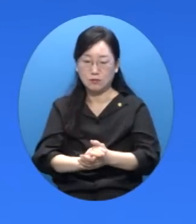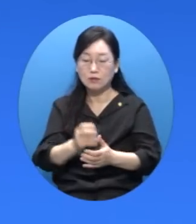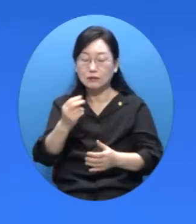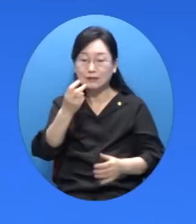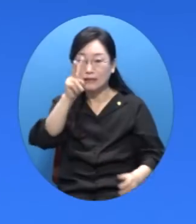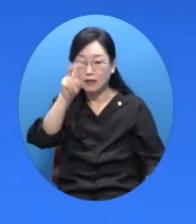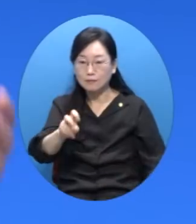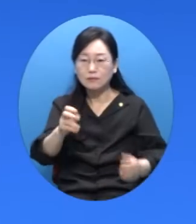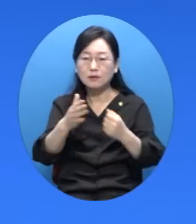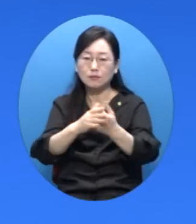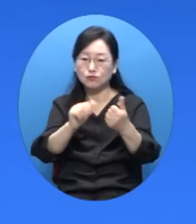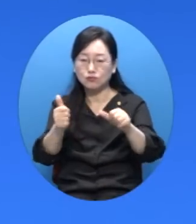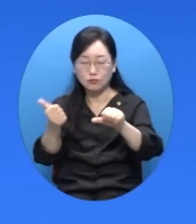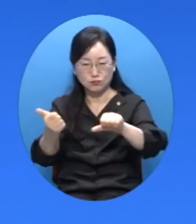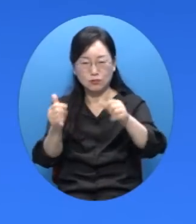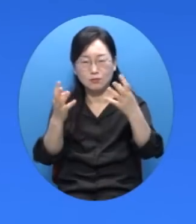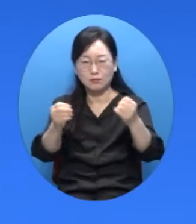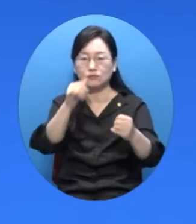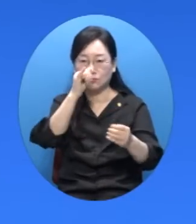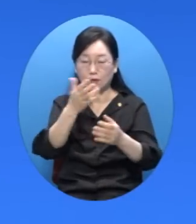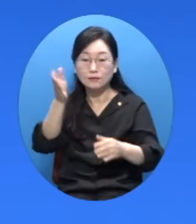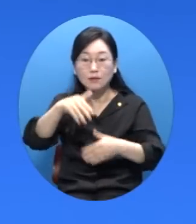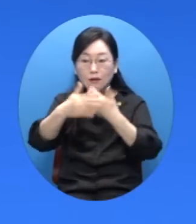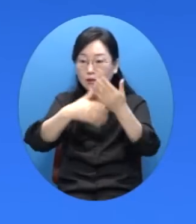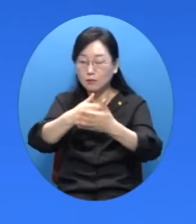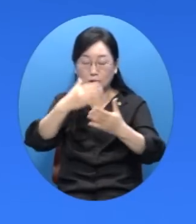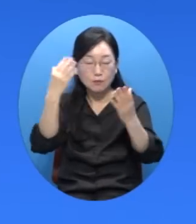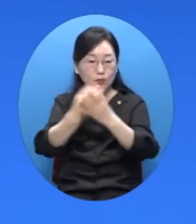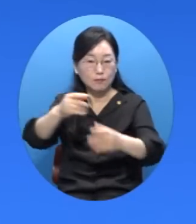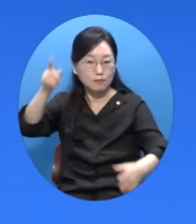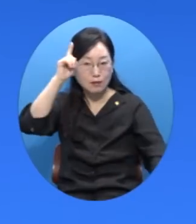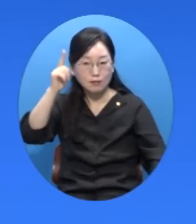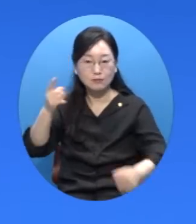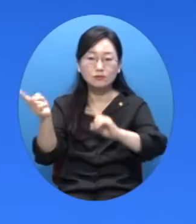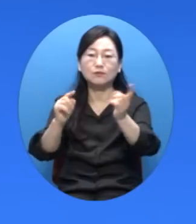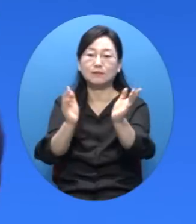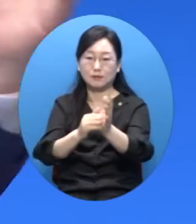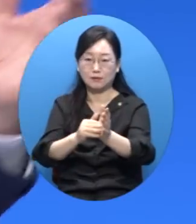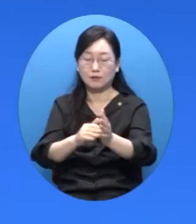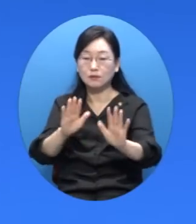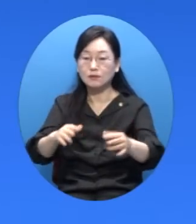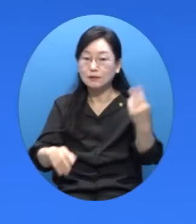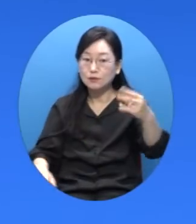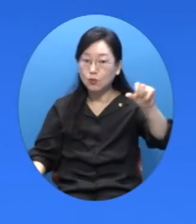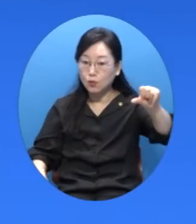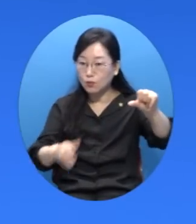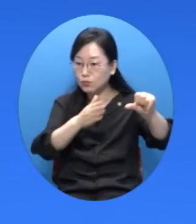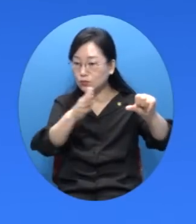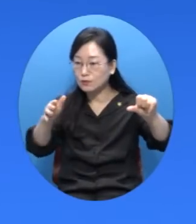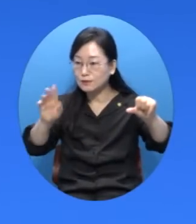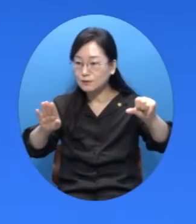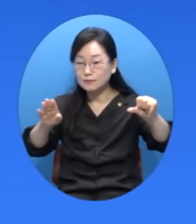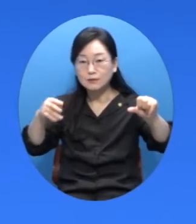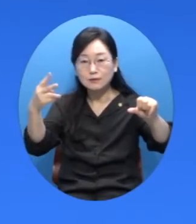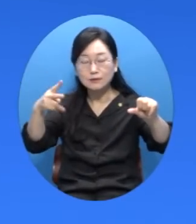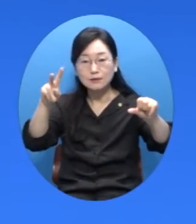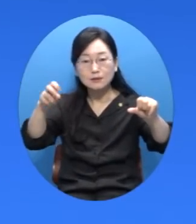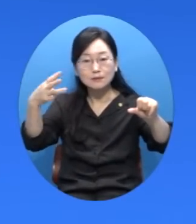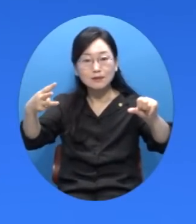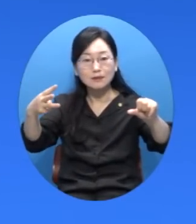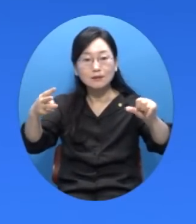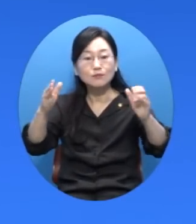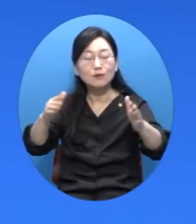떠났는데 그런데 하나님이 완전히 치료해 주셨어요. 그래서 지금 2005년인데 지금